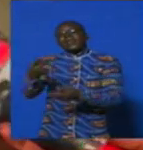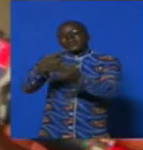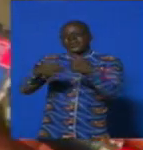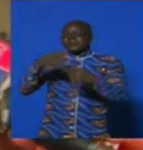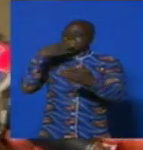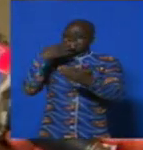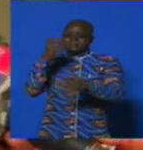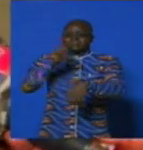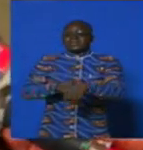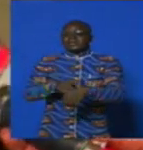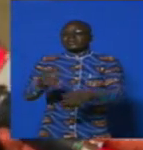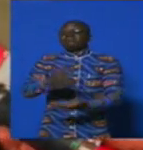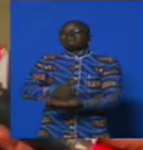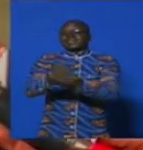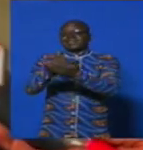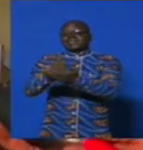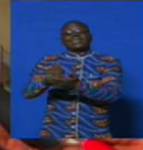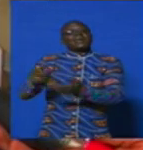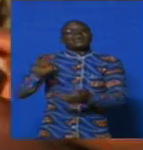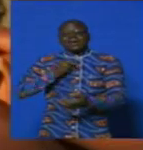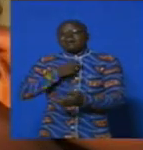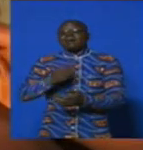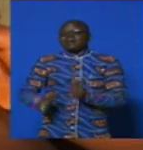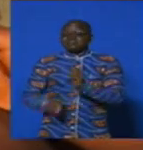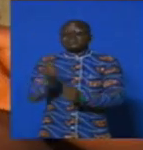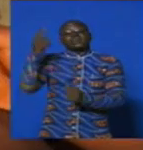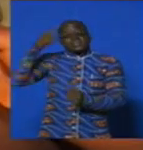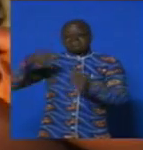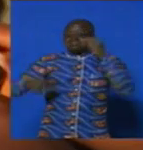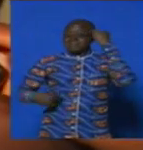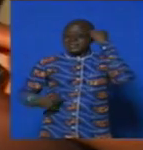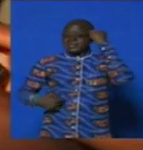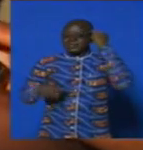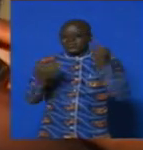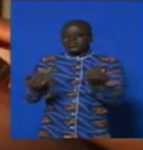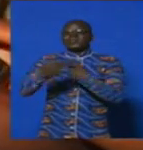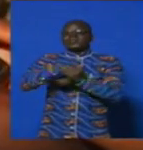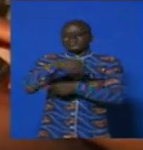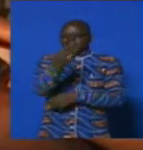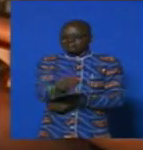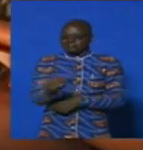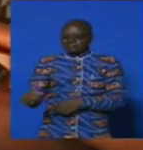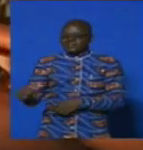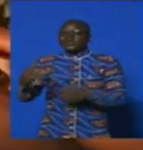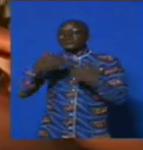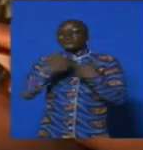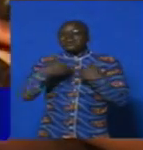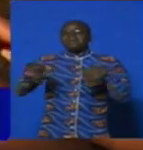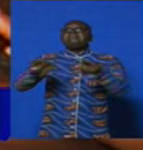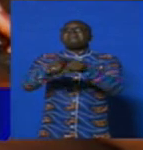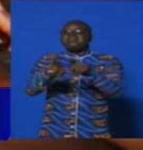va nous aider vraiment à renforcer la lutte contre cette maladie-là. Aujourd'hui, avec ces outils, nous serons à même de